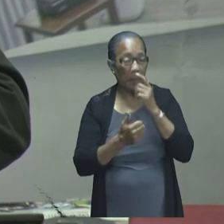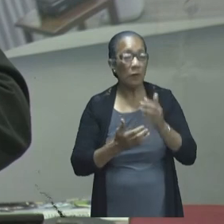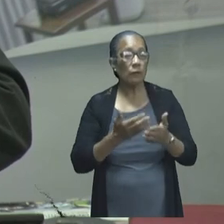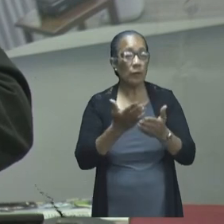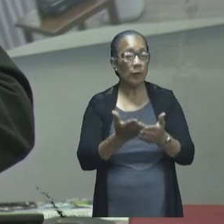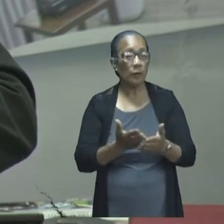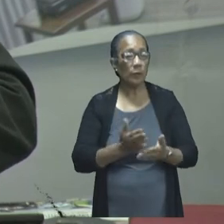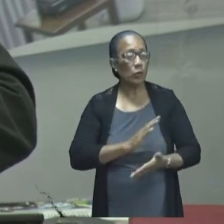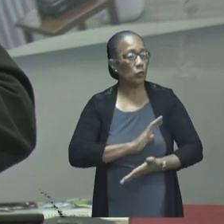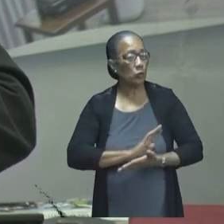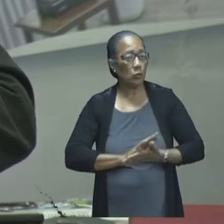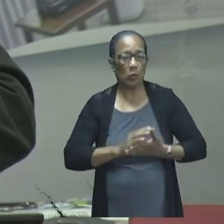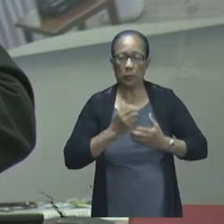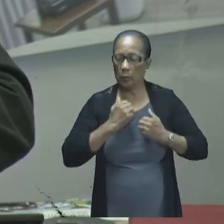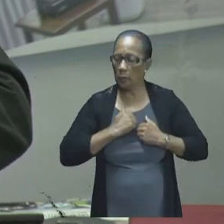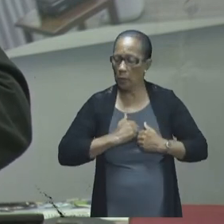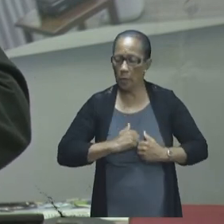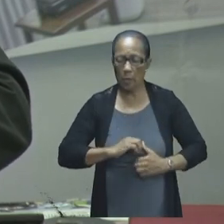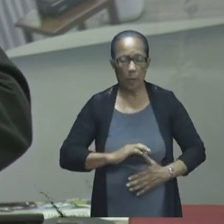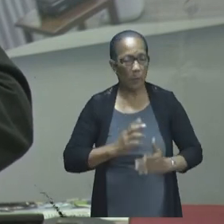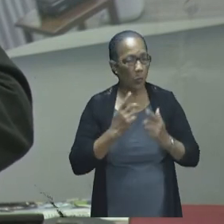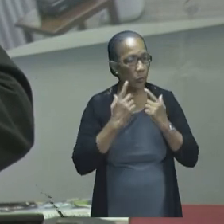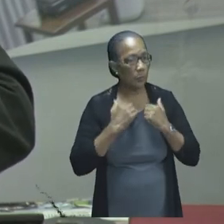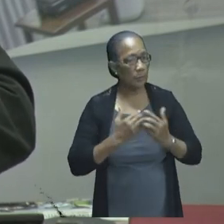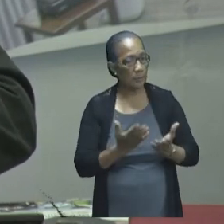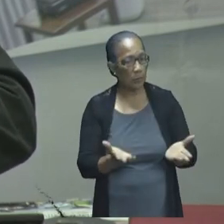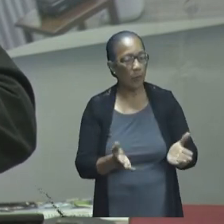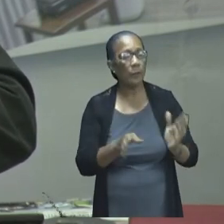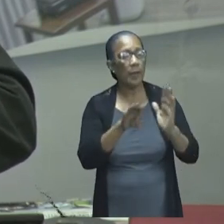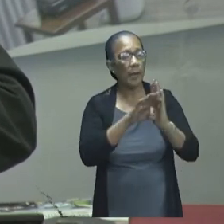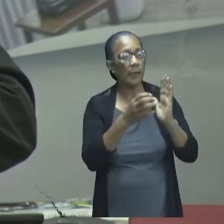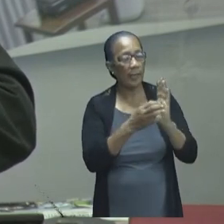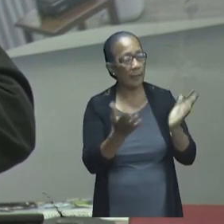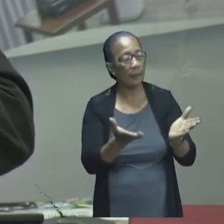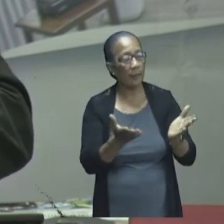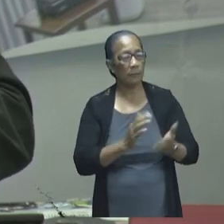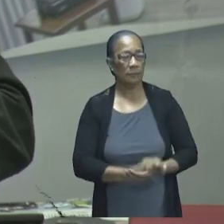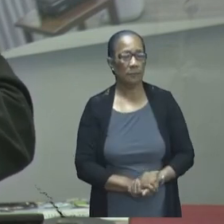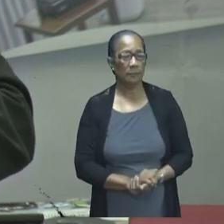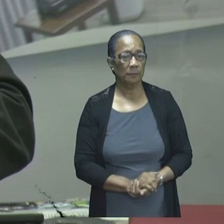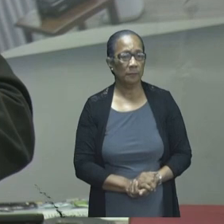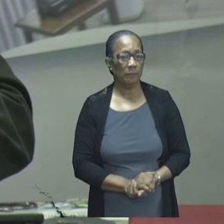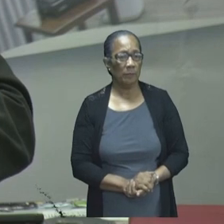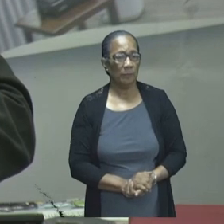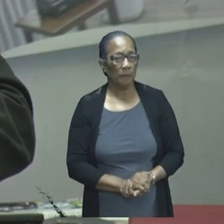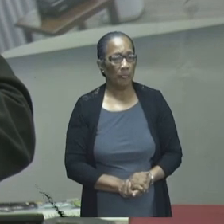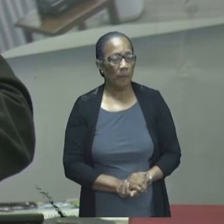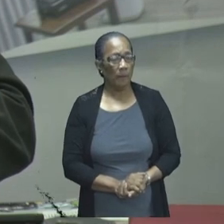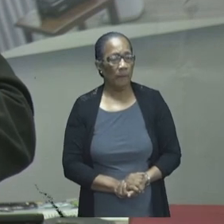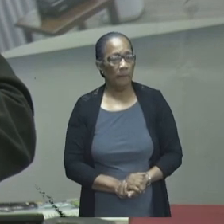emotie dus dat is op agenda vision en